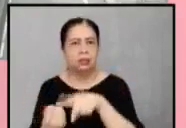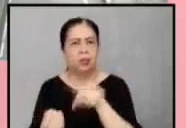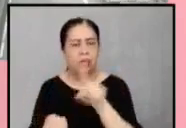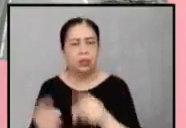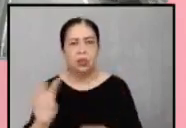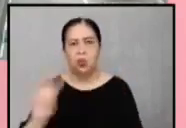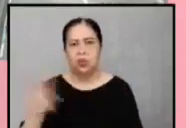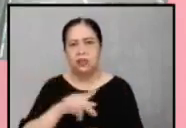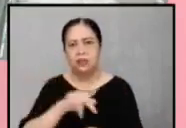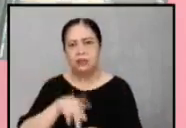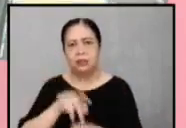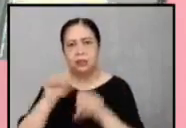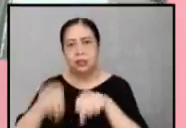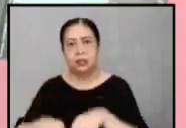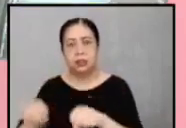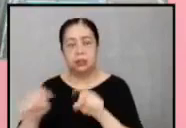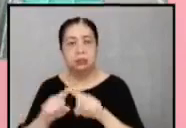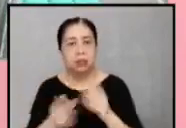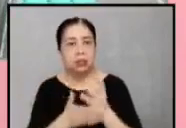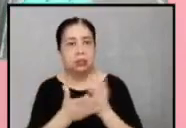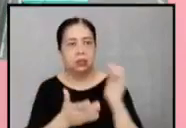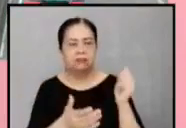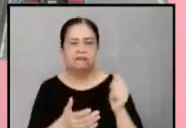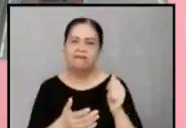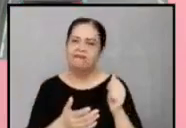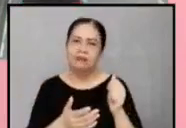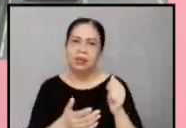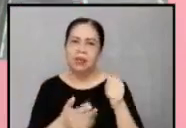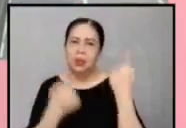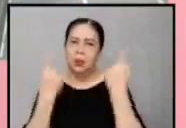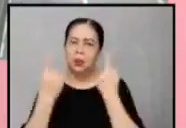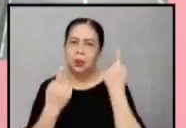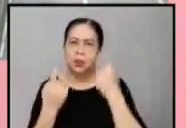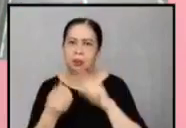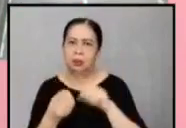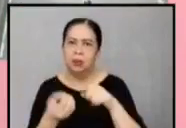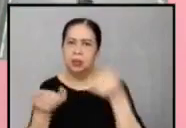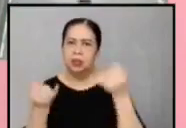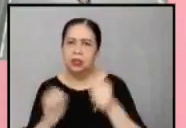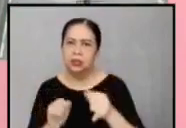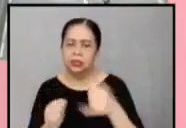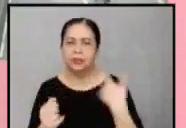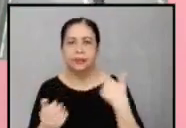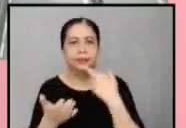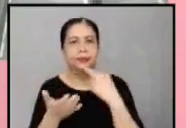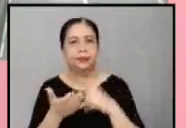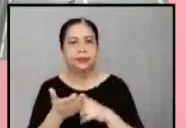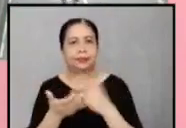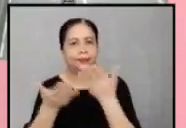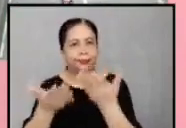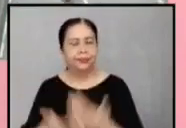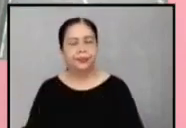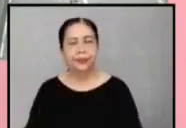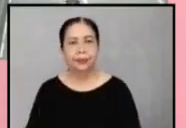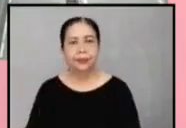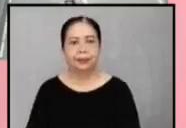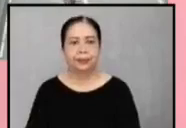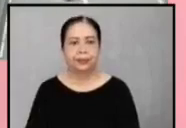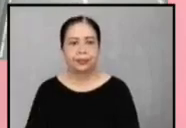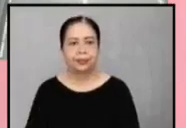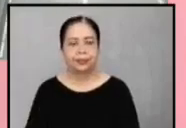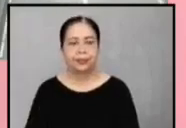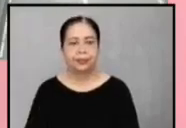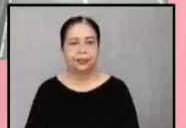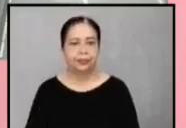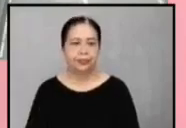ilang eksperto, nagpahayag naman ang pangamba rito. Si Daniel Manalasta sa report. Rise and shine, Daniel.